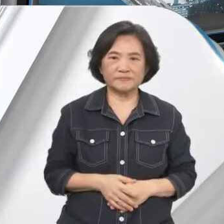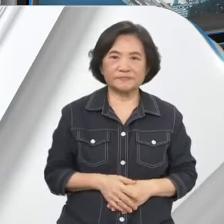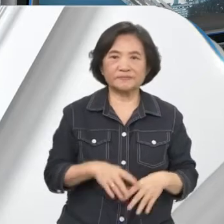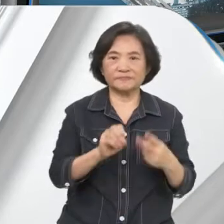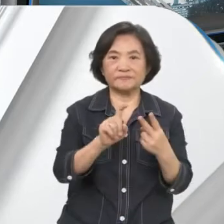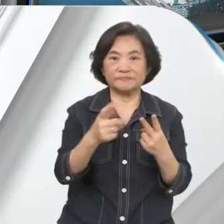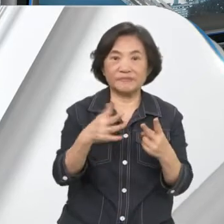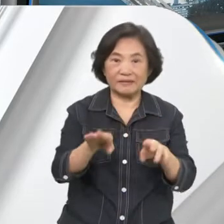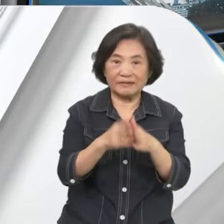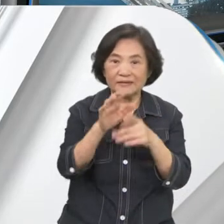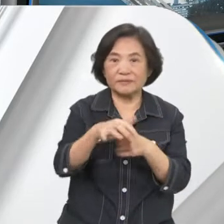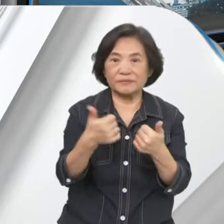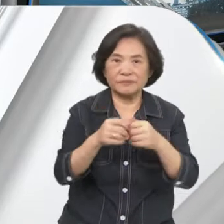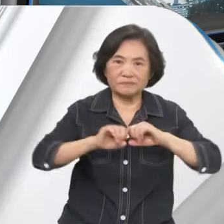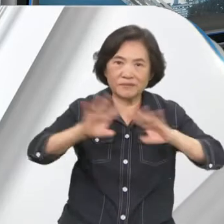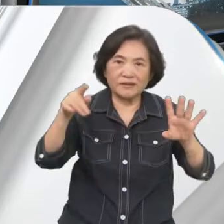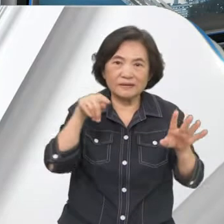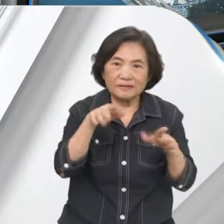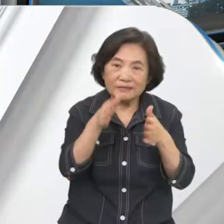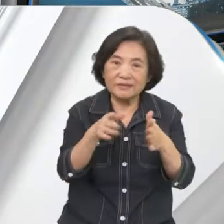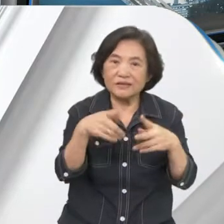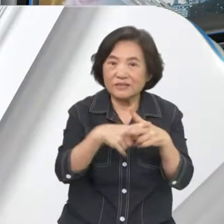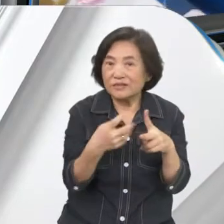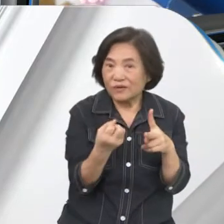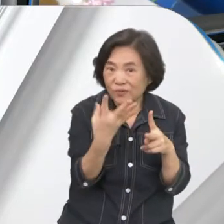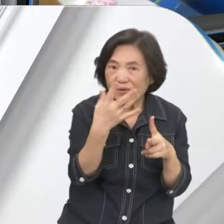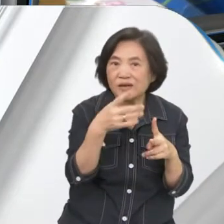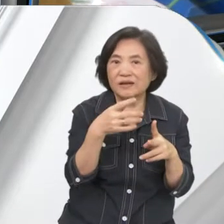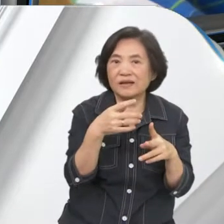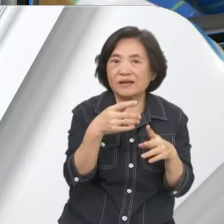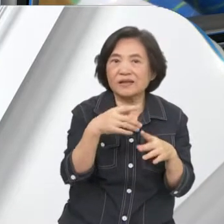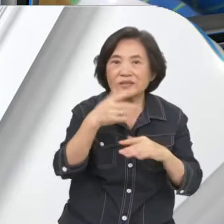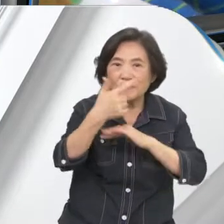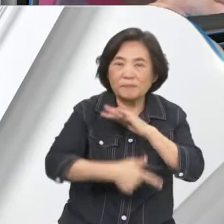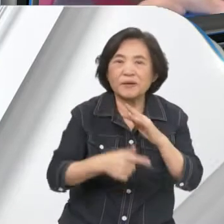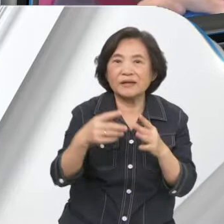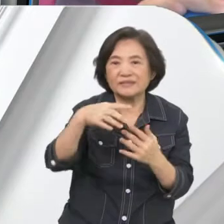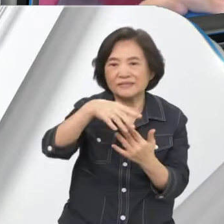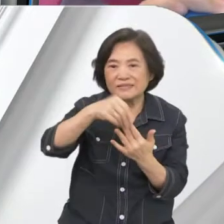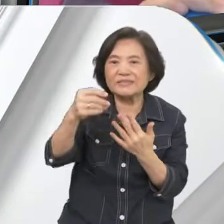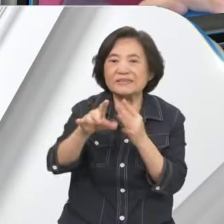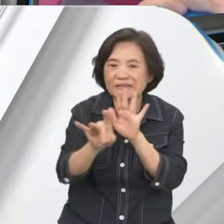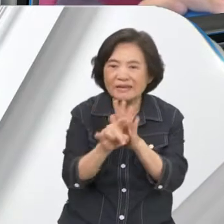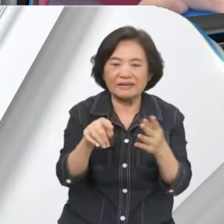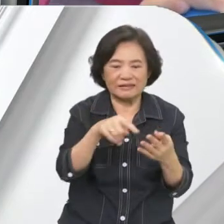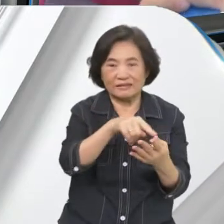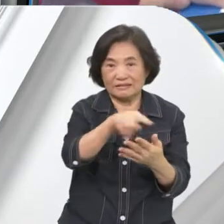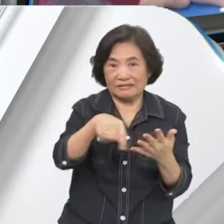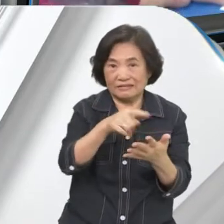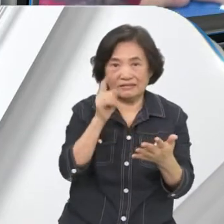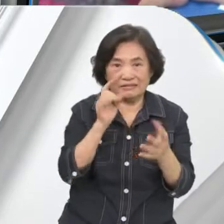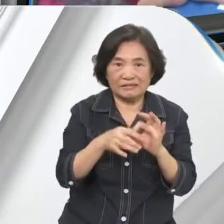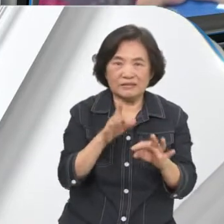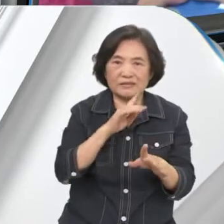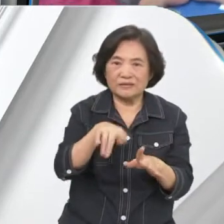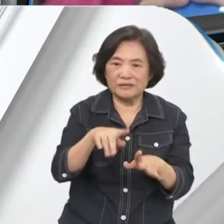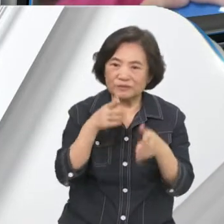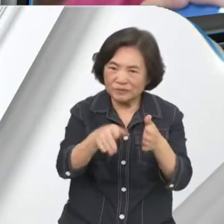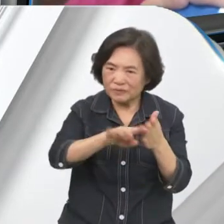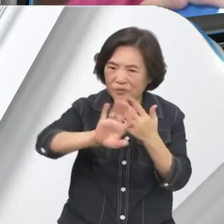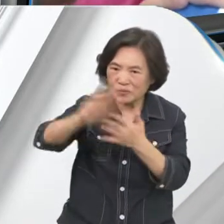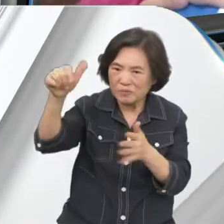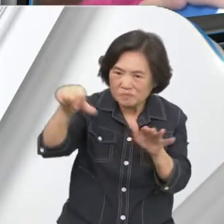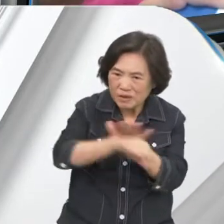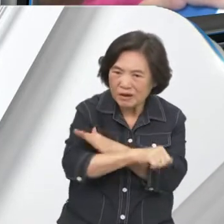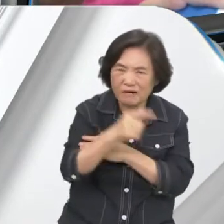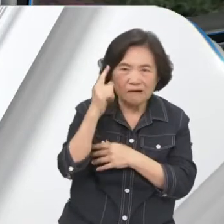二零一八年开始，农委会就针对山水乡等市中外来种推动热情植物的放弃计划，